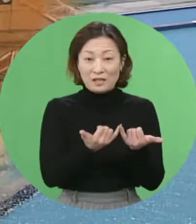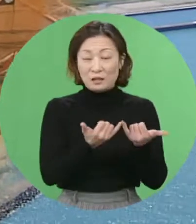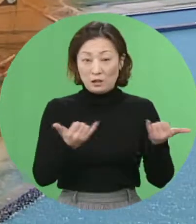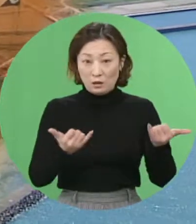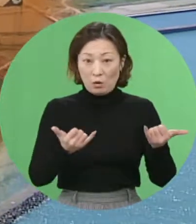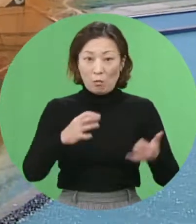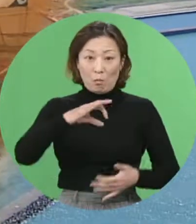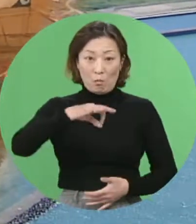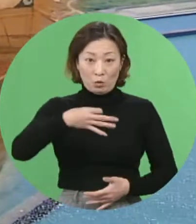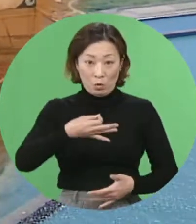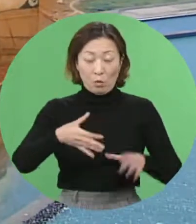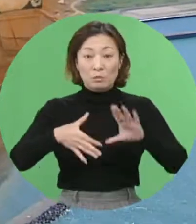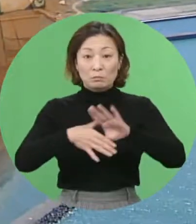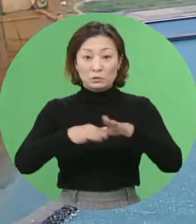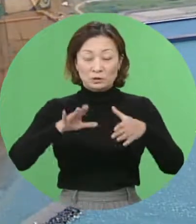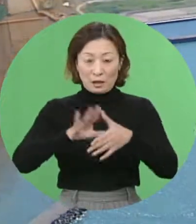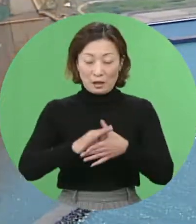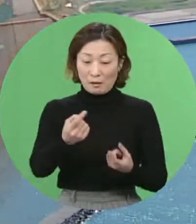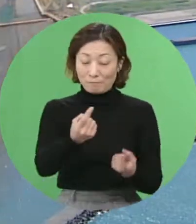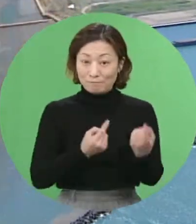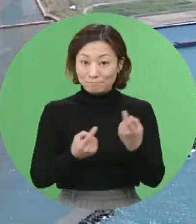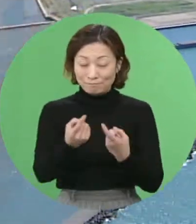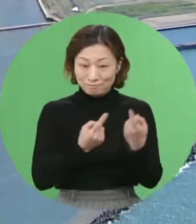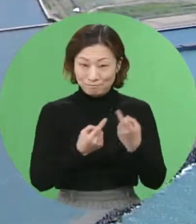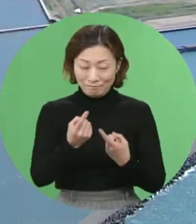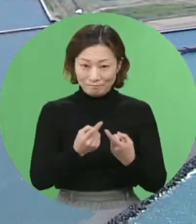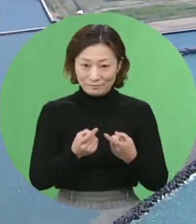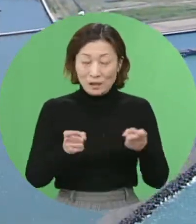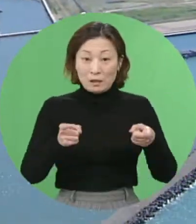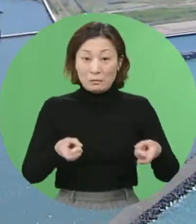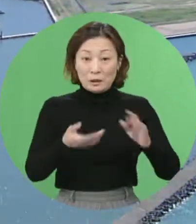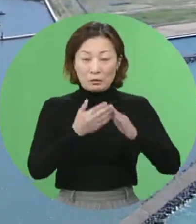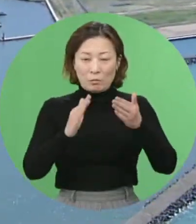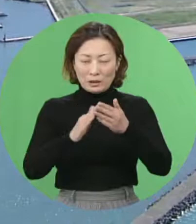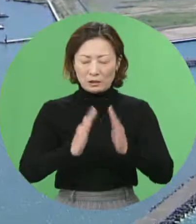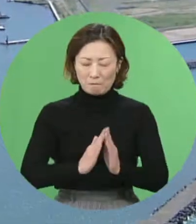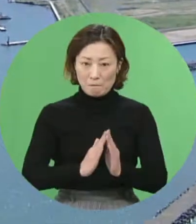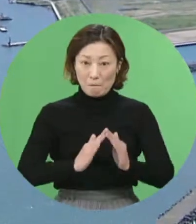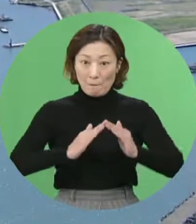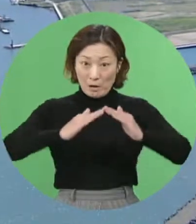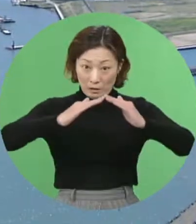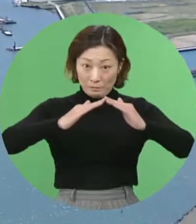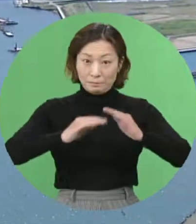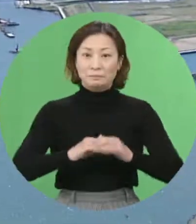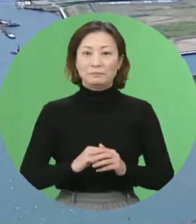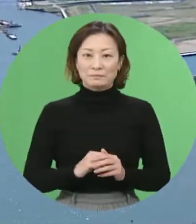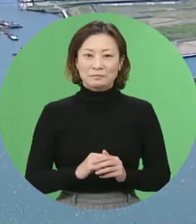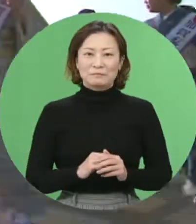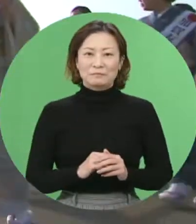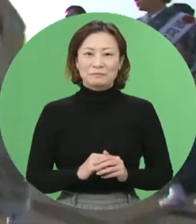人、物、文化が往来した港町として栄えてきました。